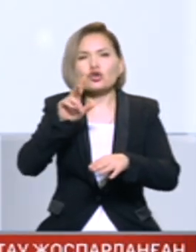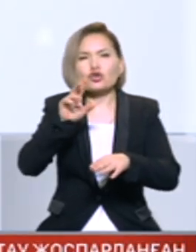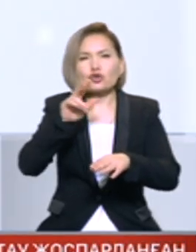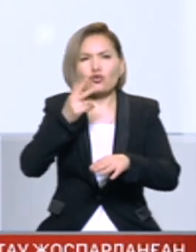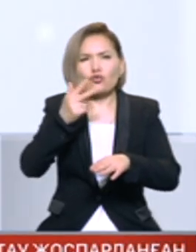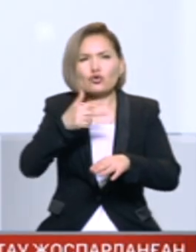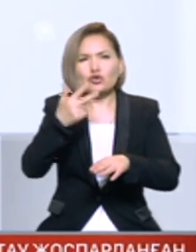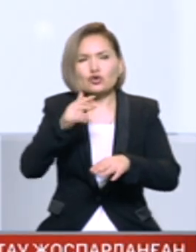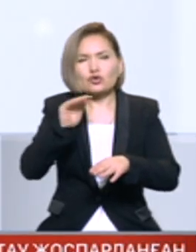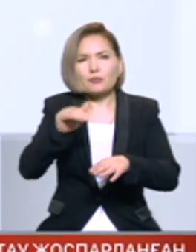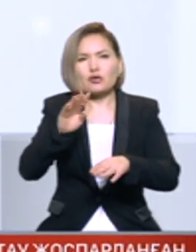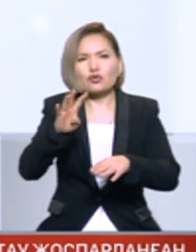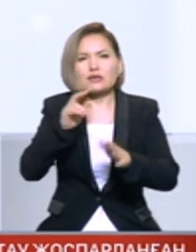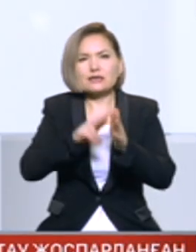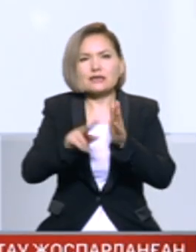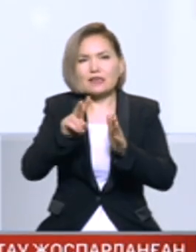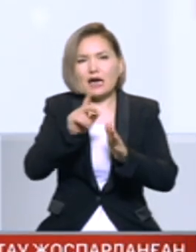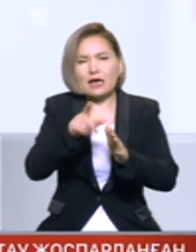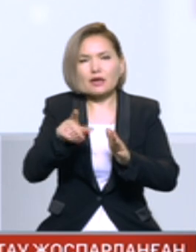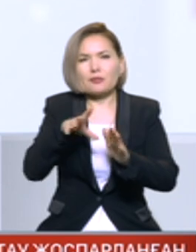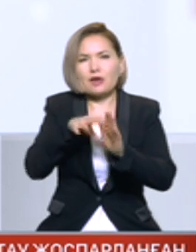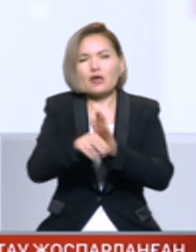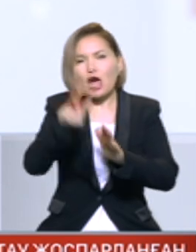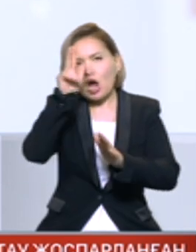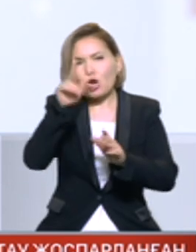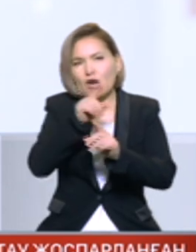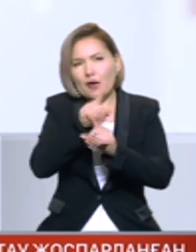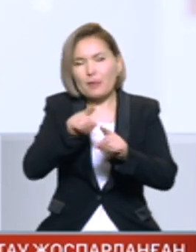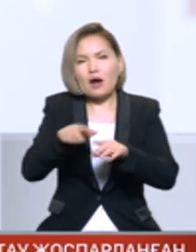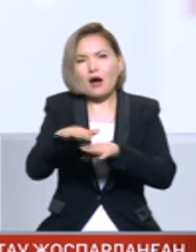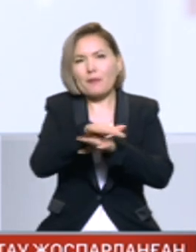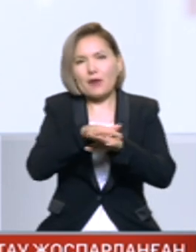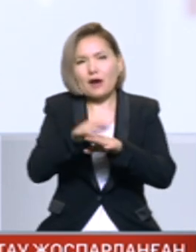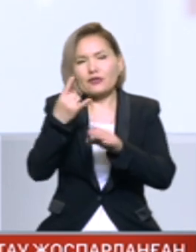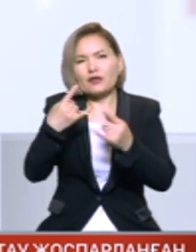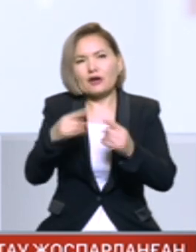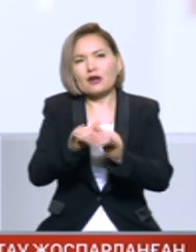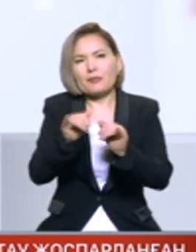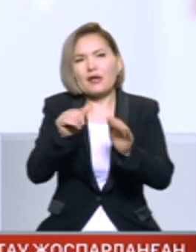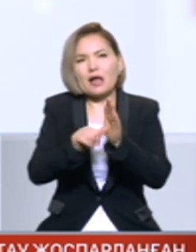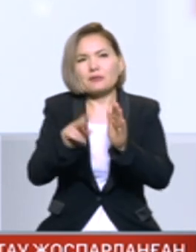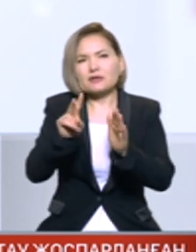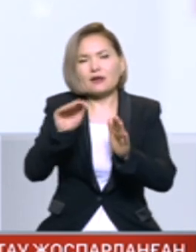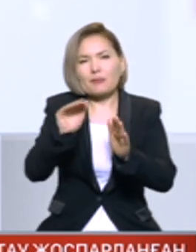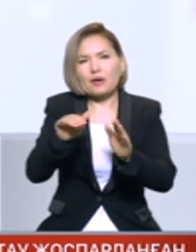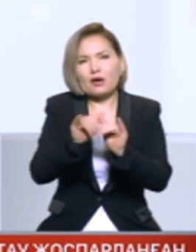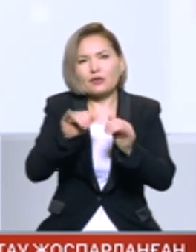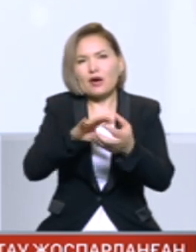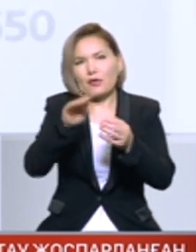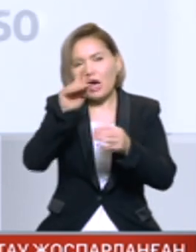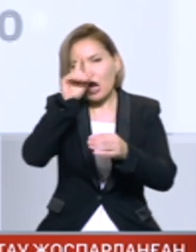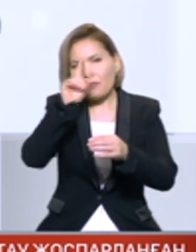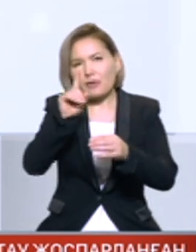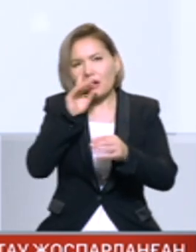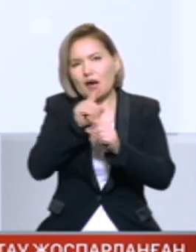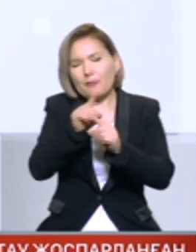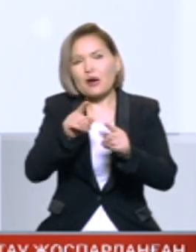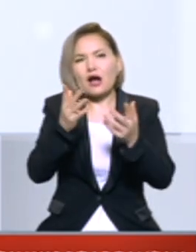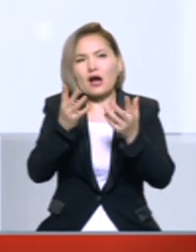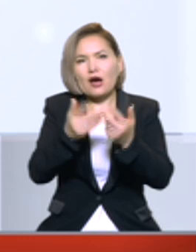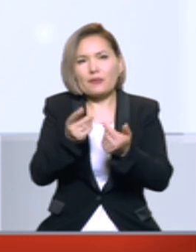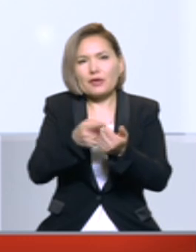033 482 адамды құраған. Үш айдың ішінде тұрғындар саны 62 мыңға дейін өскен, ал соңғы бір айдағы санақ бойынша